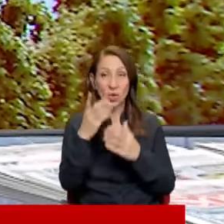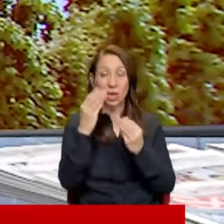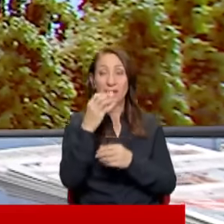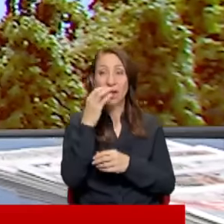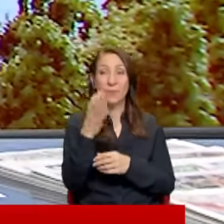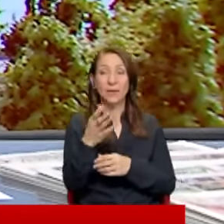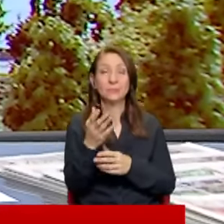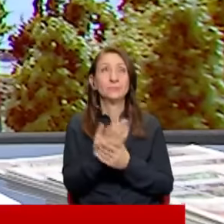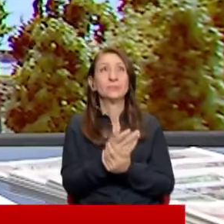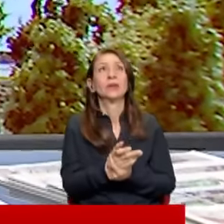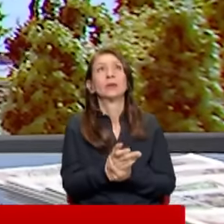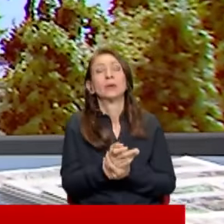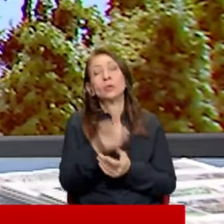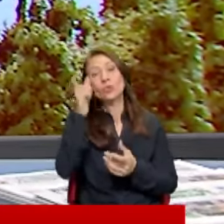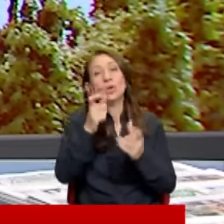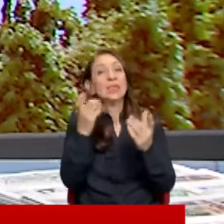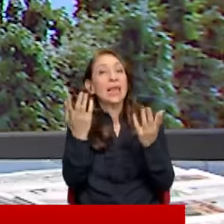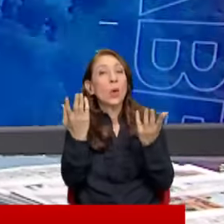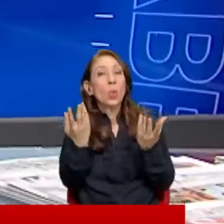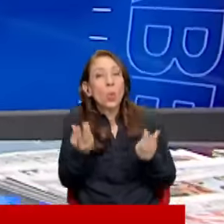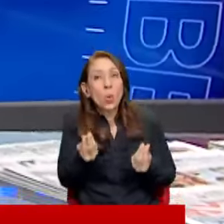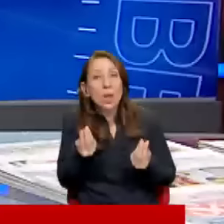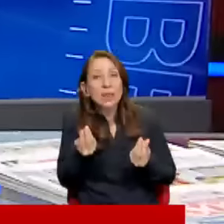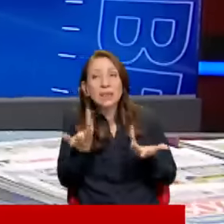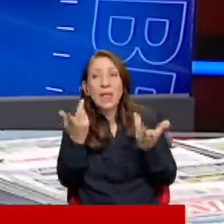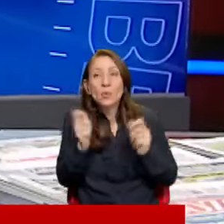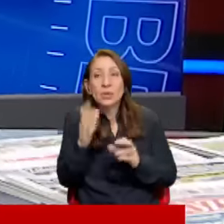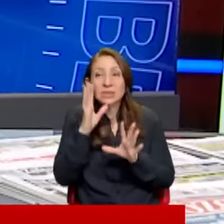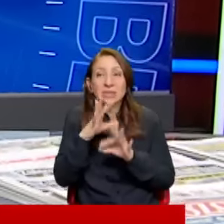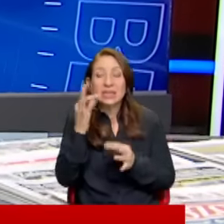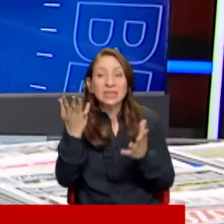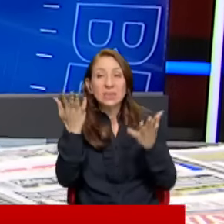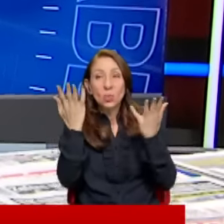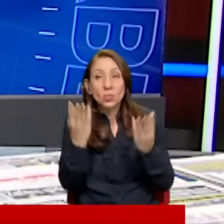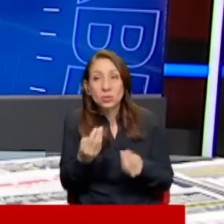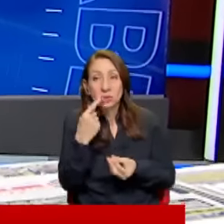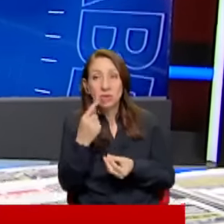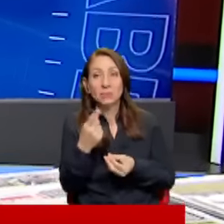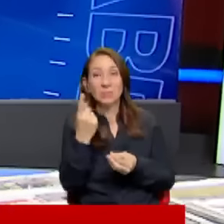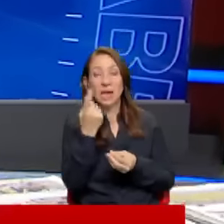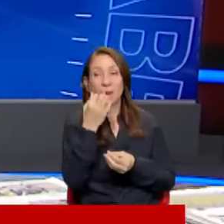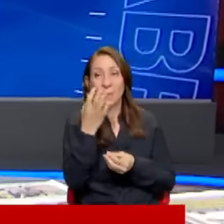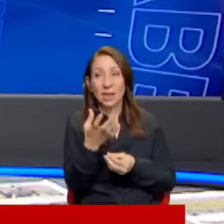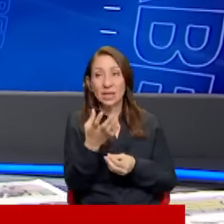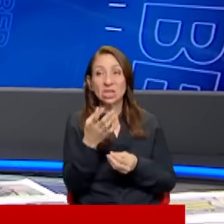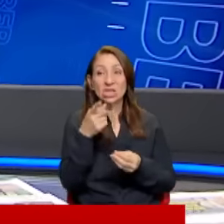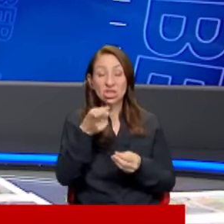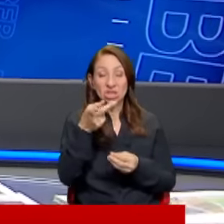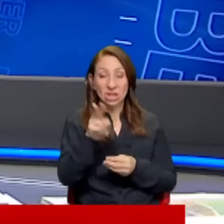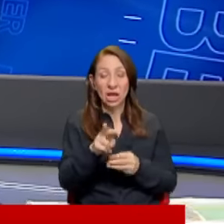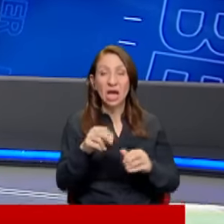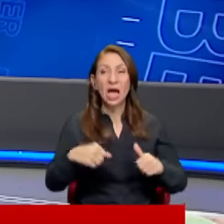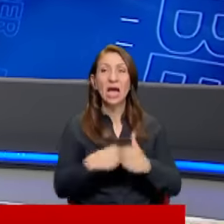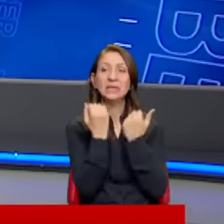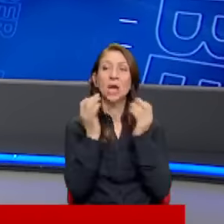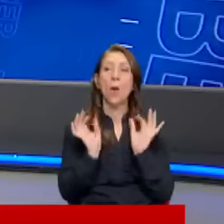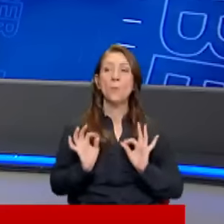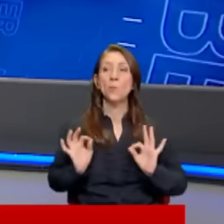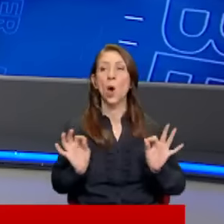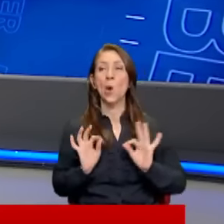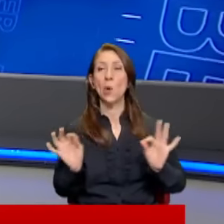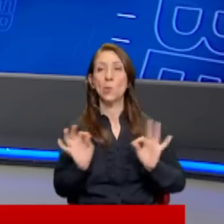haber Yani artık memlekette ne oluyor ne yapıyor insanlar ne hale geldi dedirten bir haber cinayete kaza